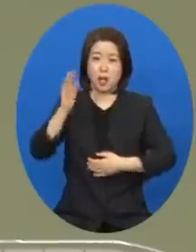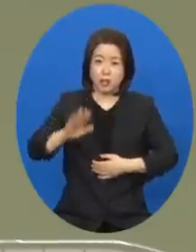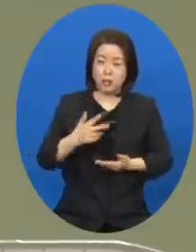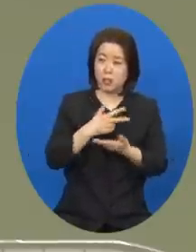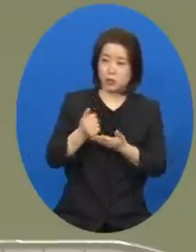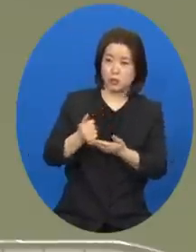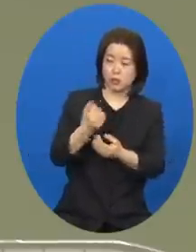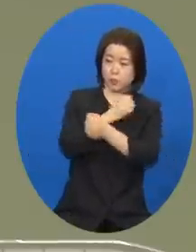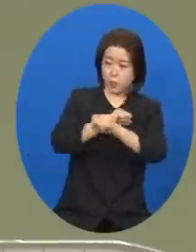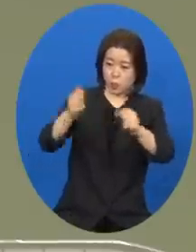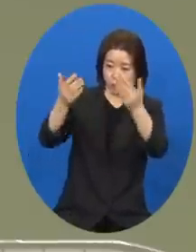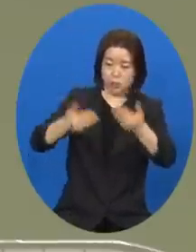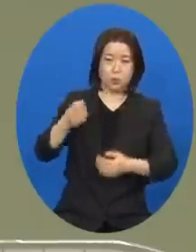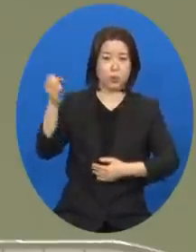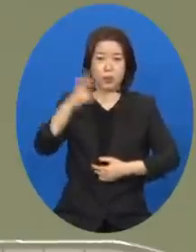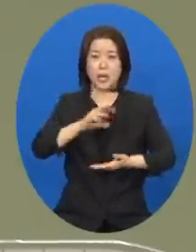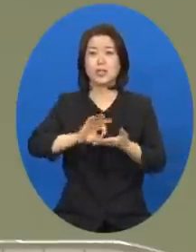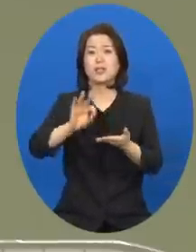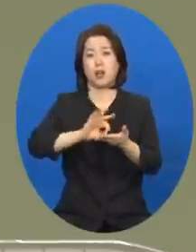다시 쓰시겠다고 하시니